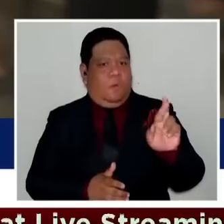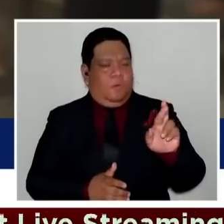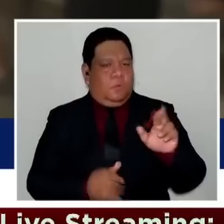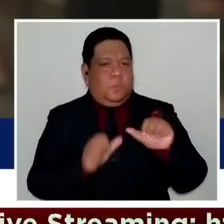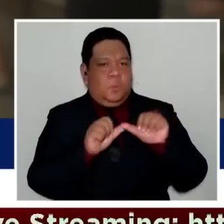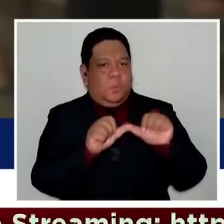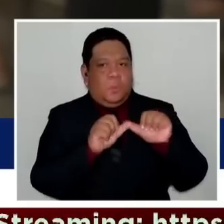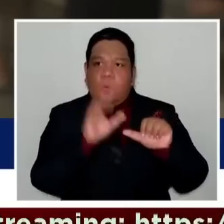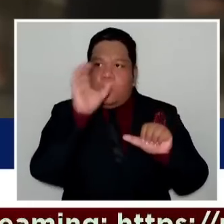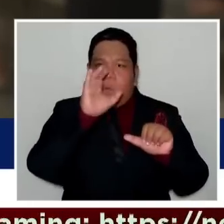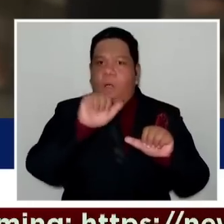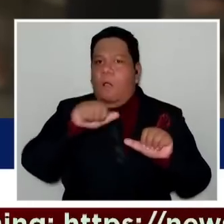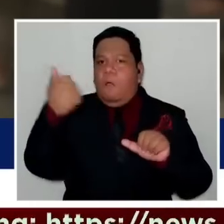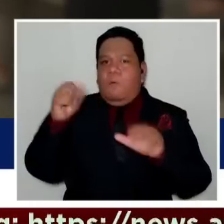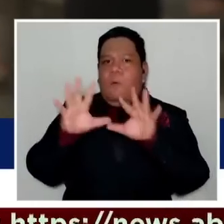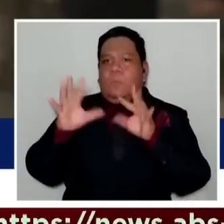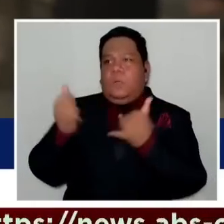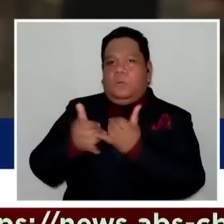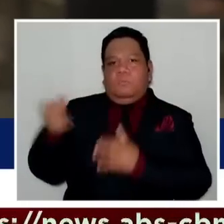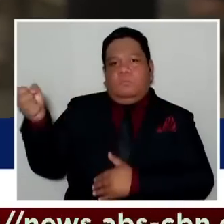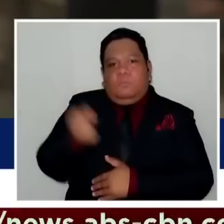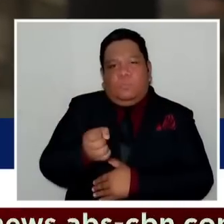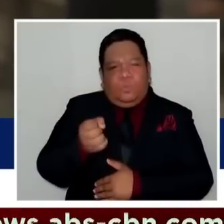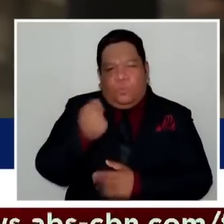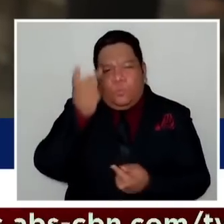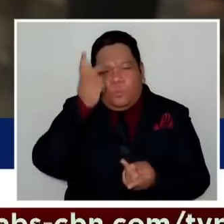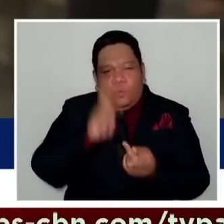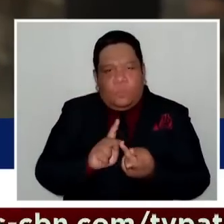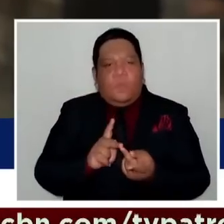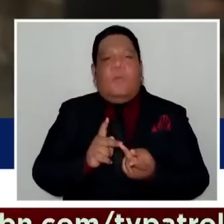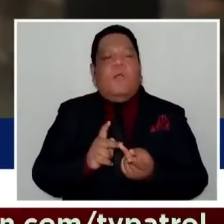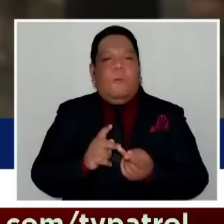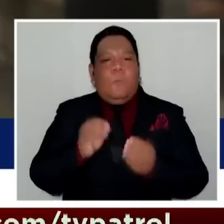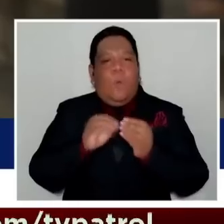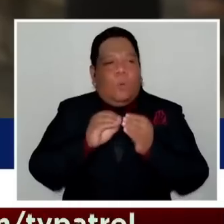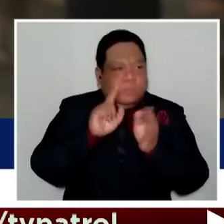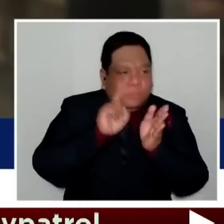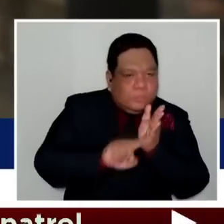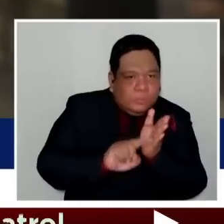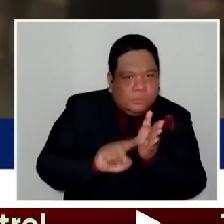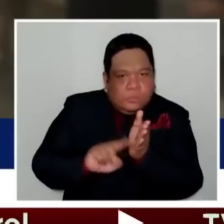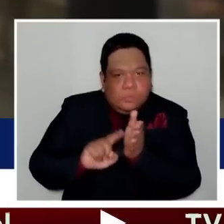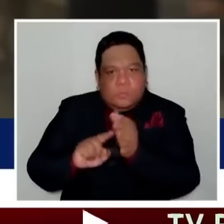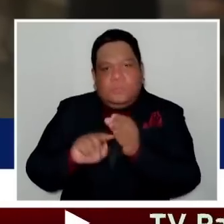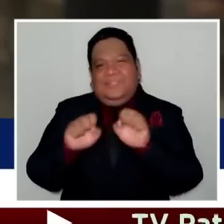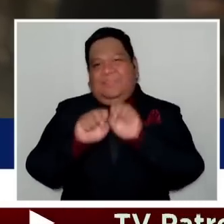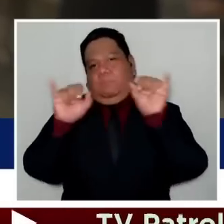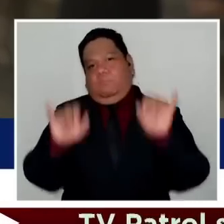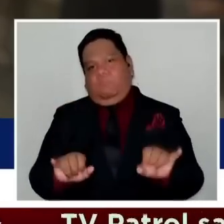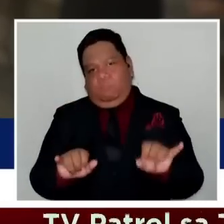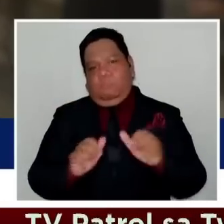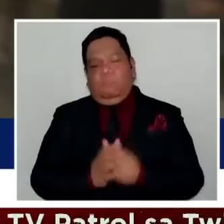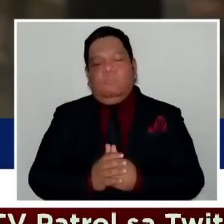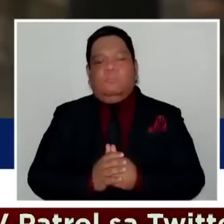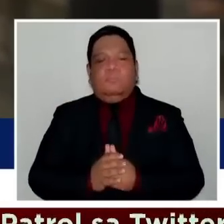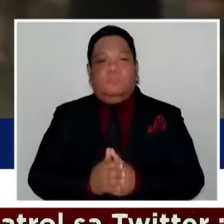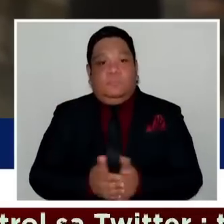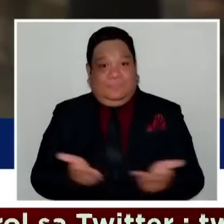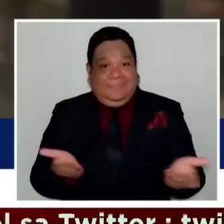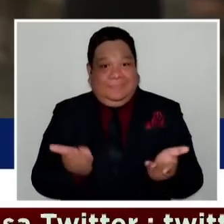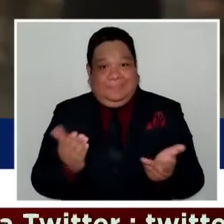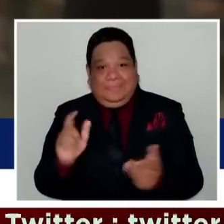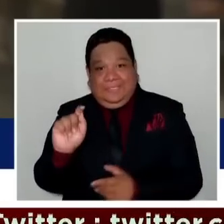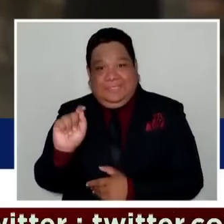siyang magsasagawa ng full technical audit sa sistema ng paliparan. Dito naman sa Terminal 3, Henry, kung saan nga naganap